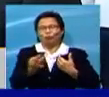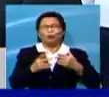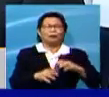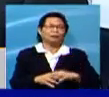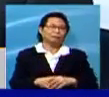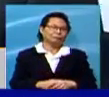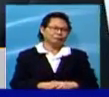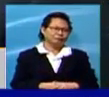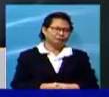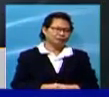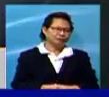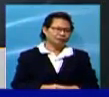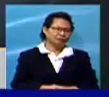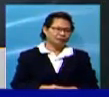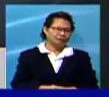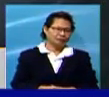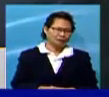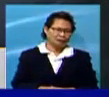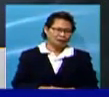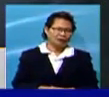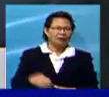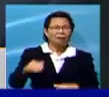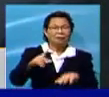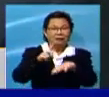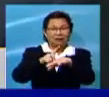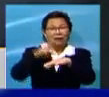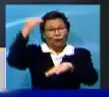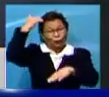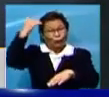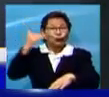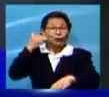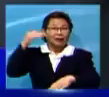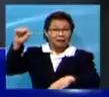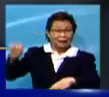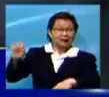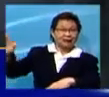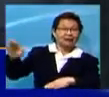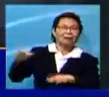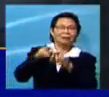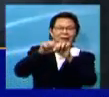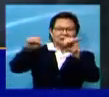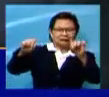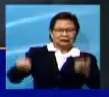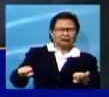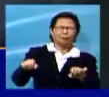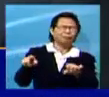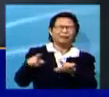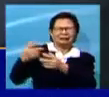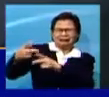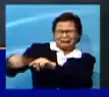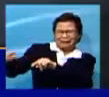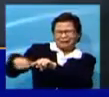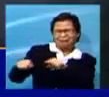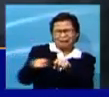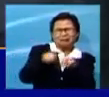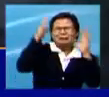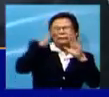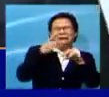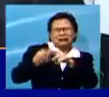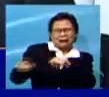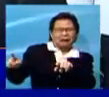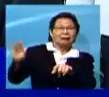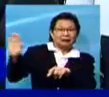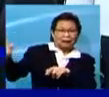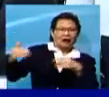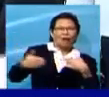Sistem mereka di Republik Korea adalah sistem bukan macam kita bicameral. They are